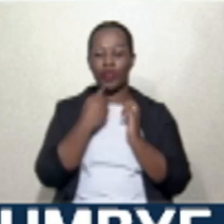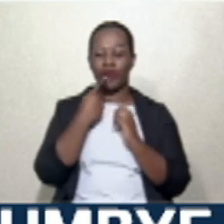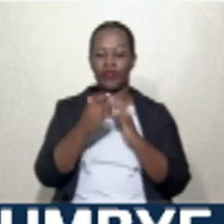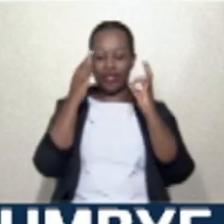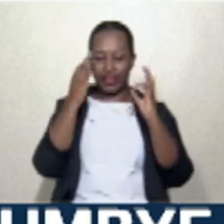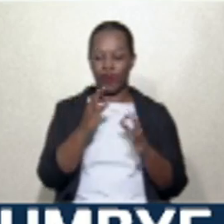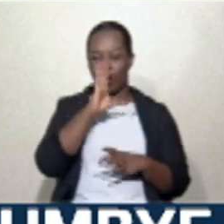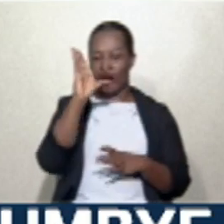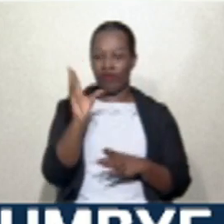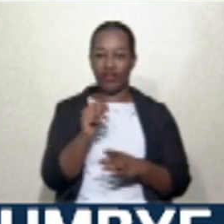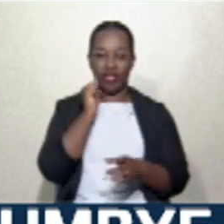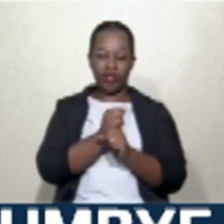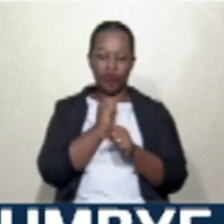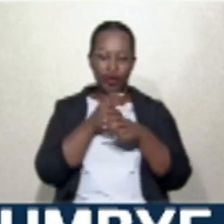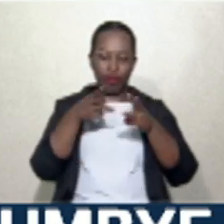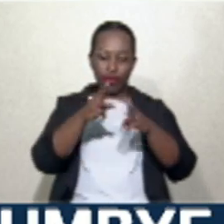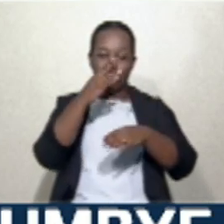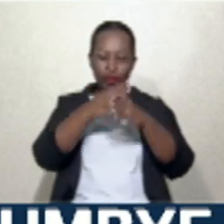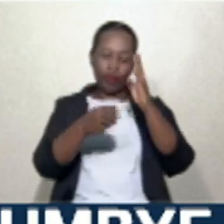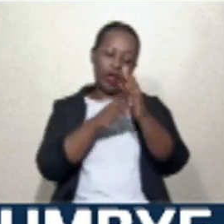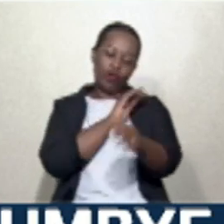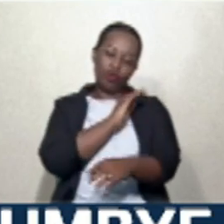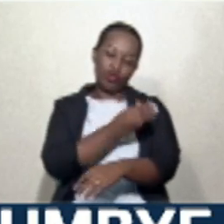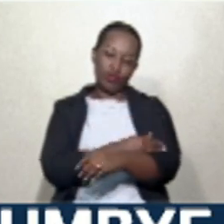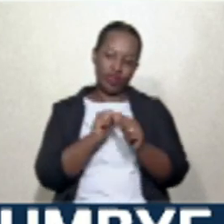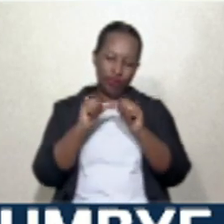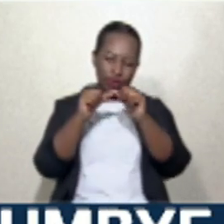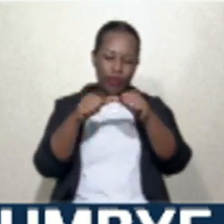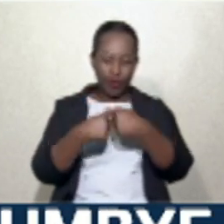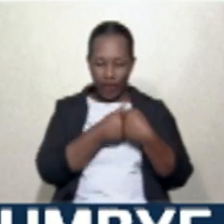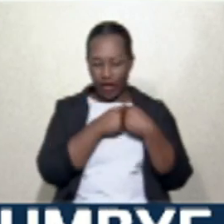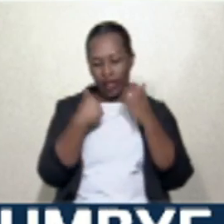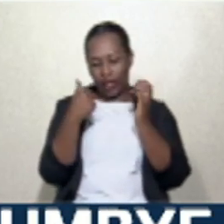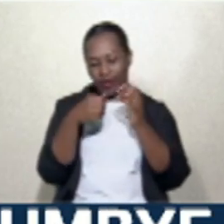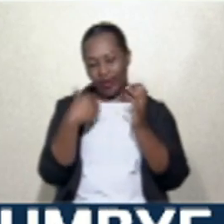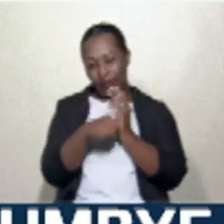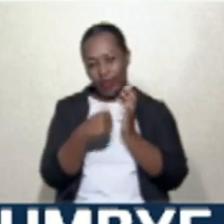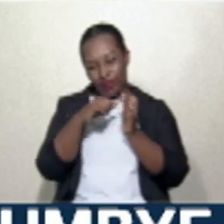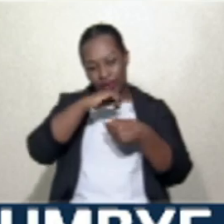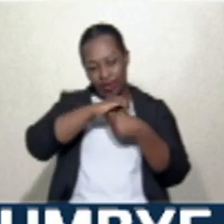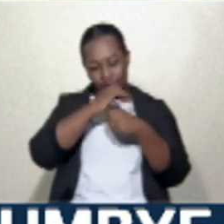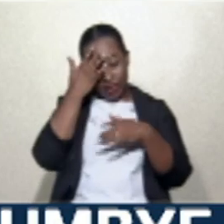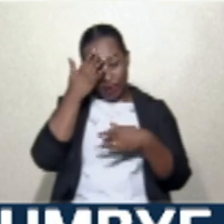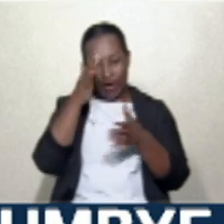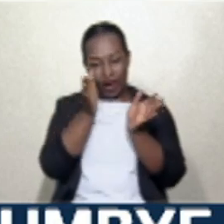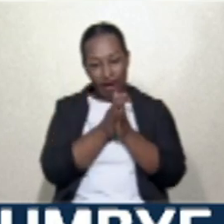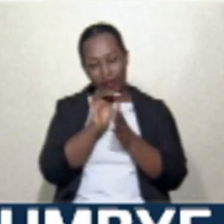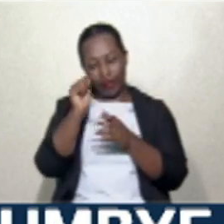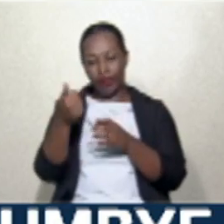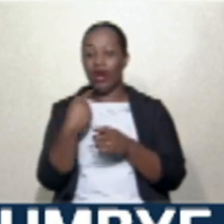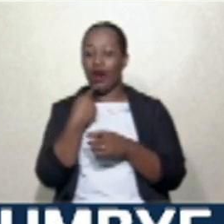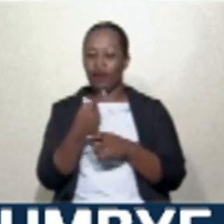rwo kubaka ubushobozi buhamye bwayifasha guhangana n'ibyorezo ndetse n'ibiza, ashimangira ko gukorana n'imiryango nterankunga y'amahanga